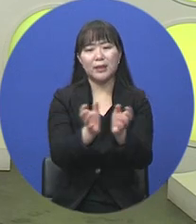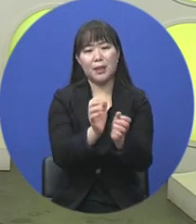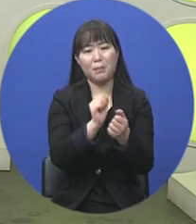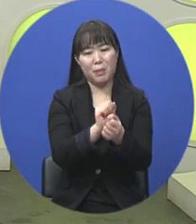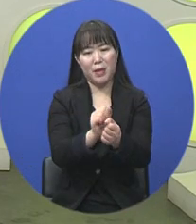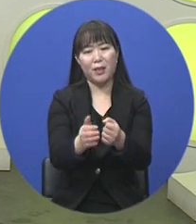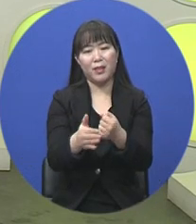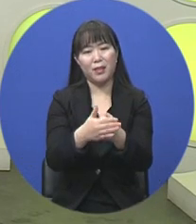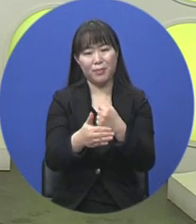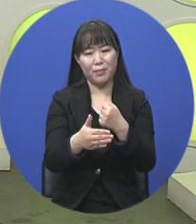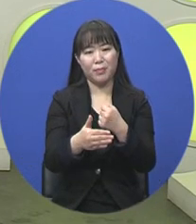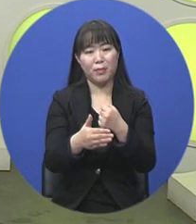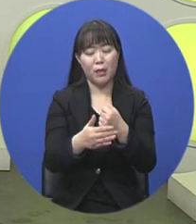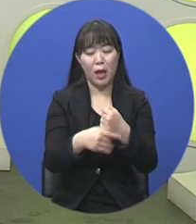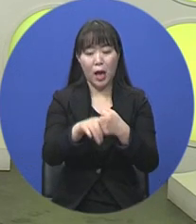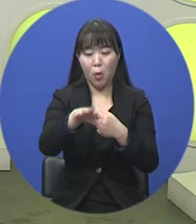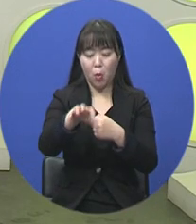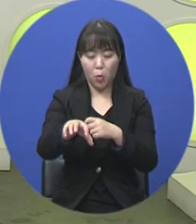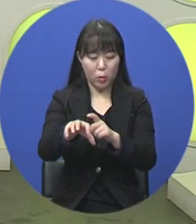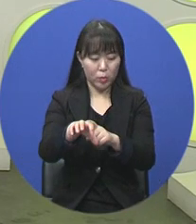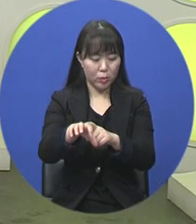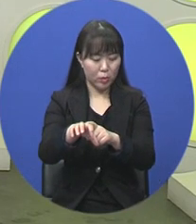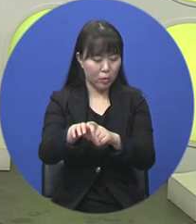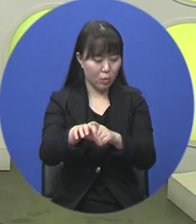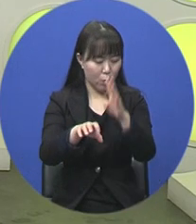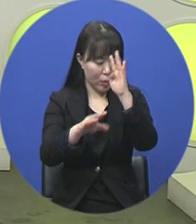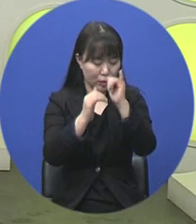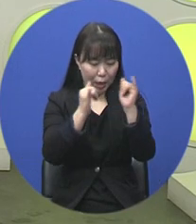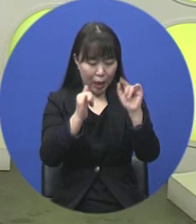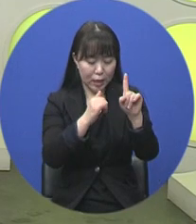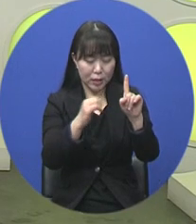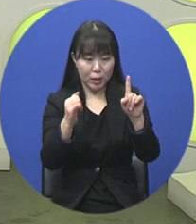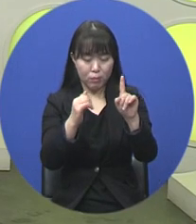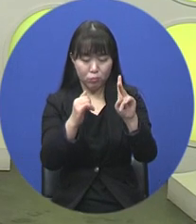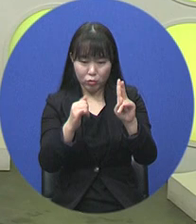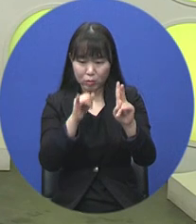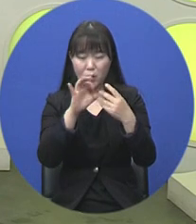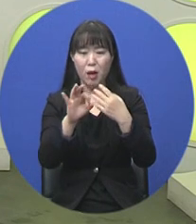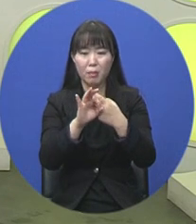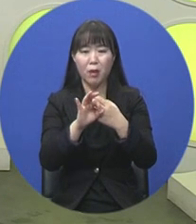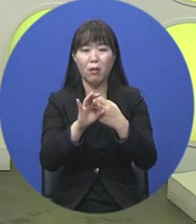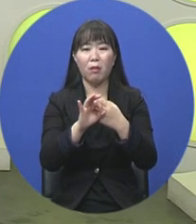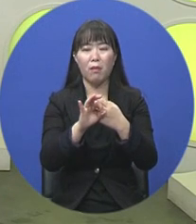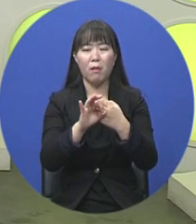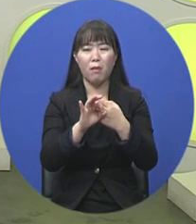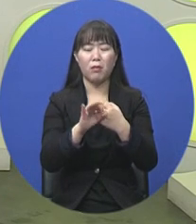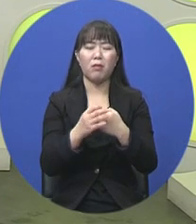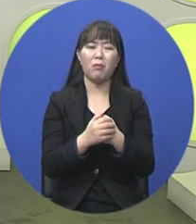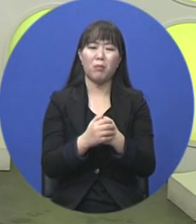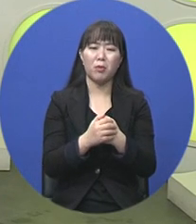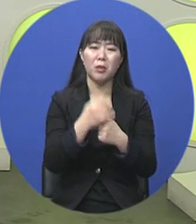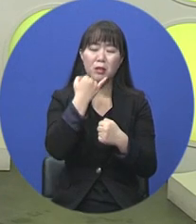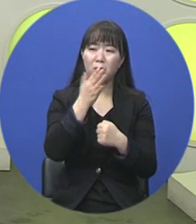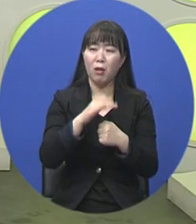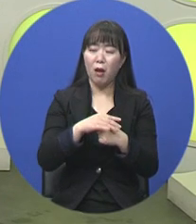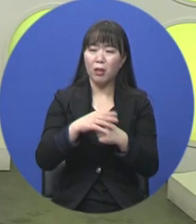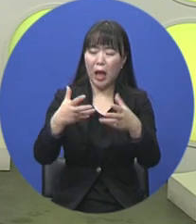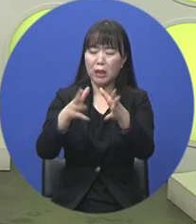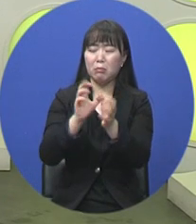그러니까요 왜 한군데 1 한 환자가 한두 명 있으면 금방 커지니까 이제 단체로 나와서 그게 문제인데